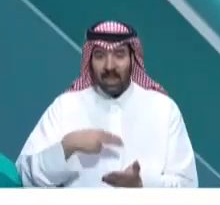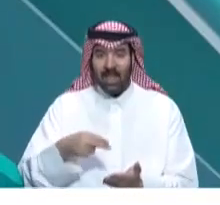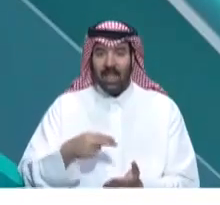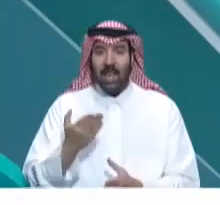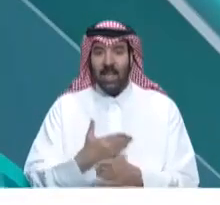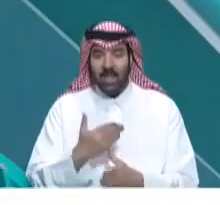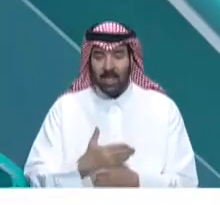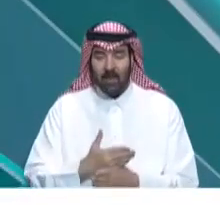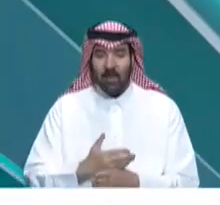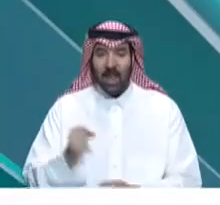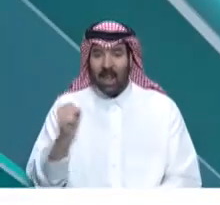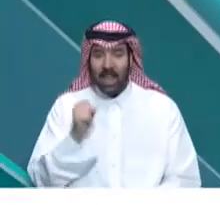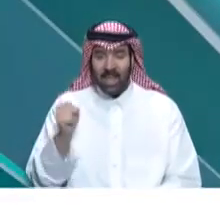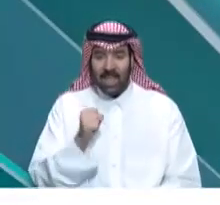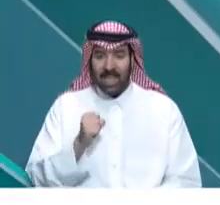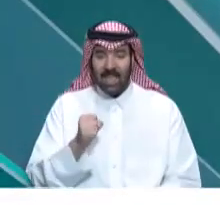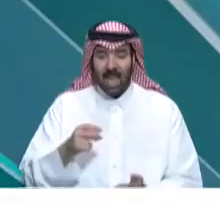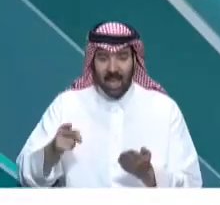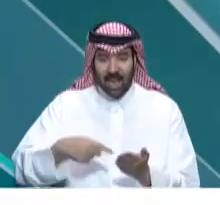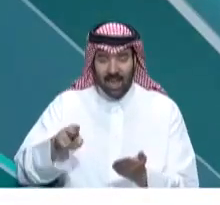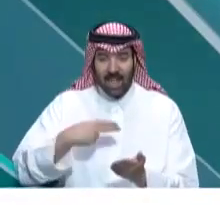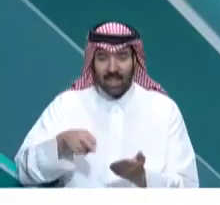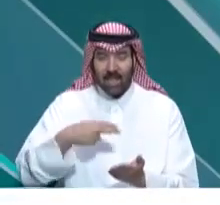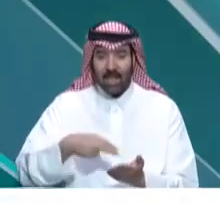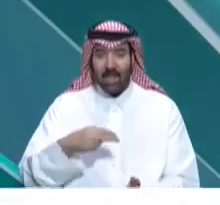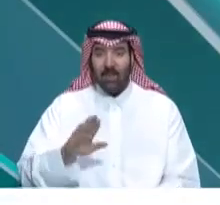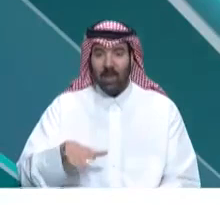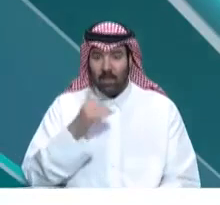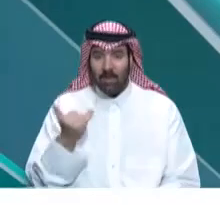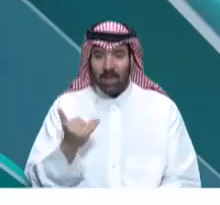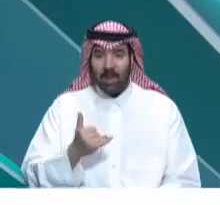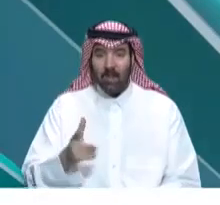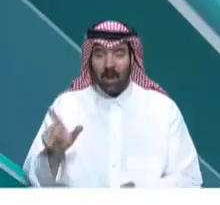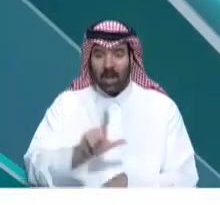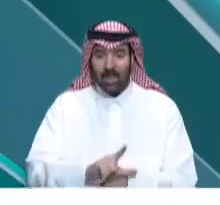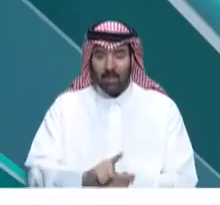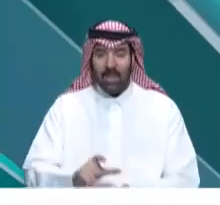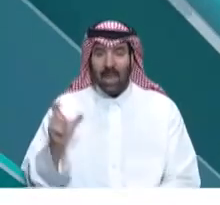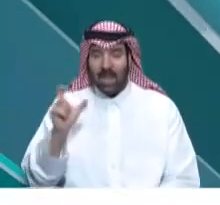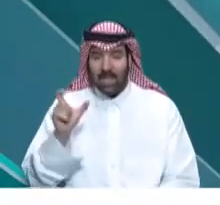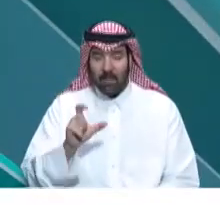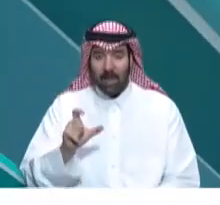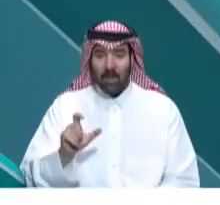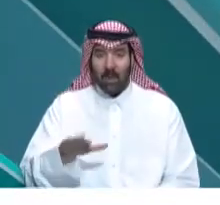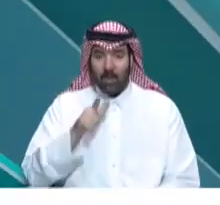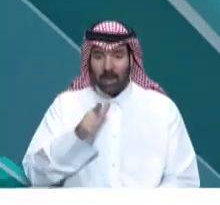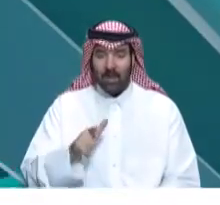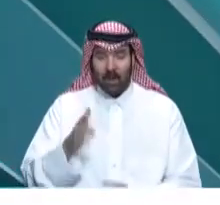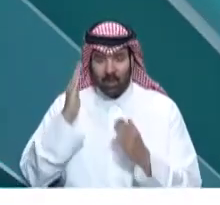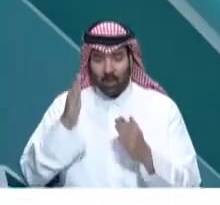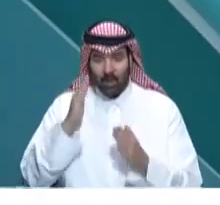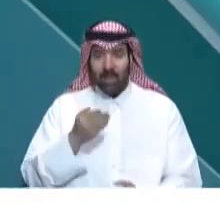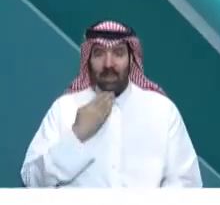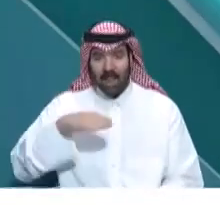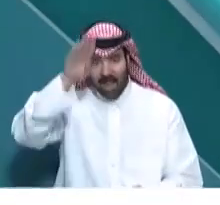سعود ولي العهد رئيس مجلس الوزراء برقيات تهنئة من قادة الدول الإسلامية، وقد وجه لهم